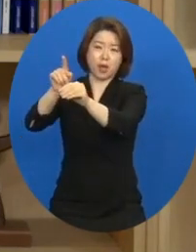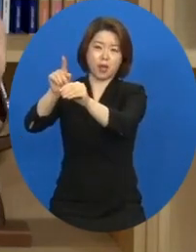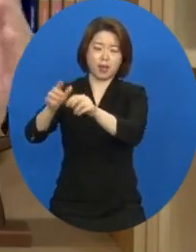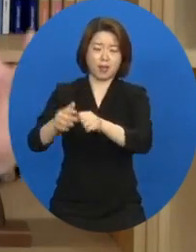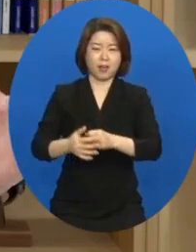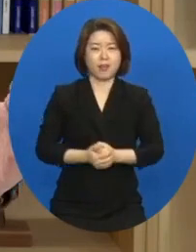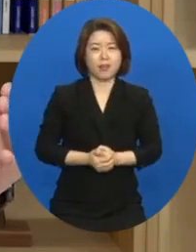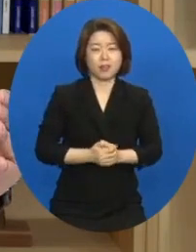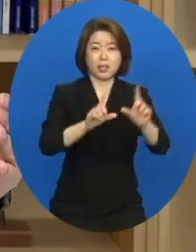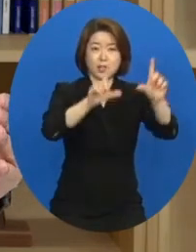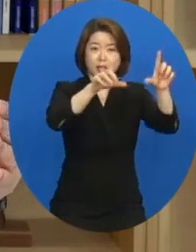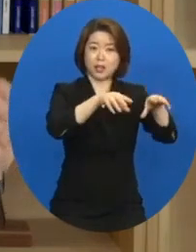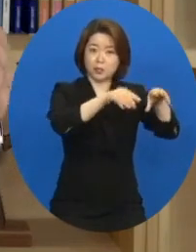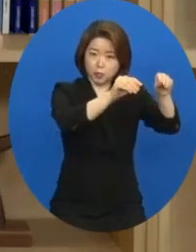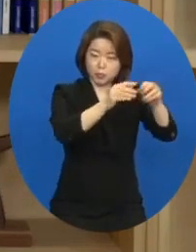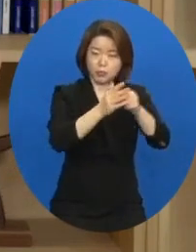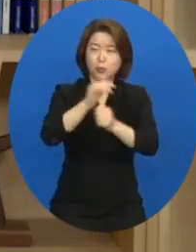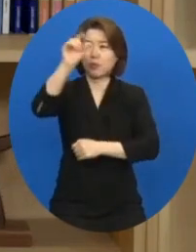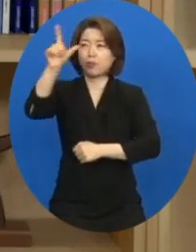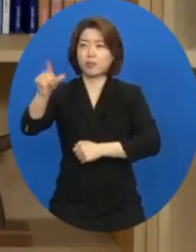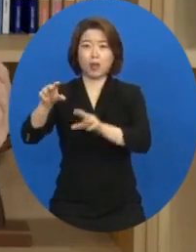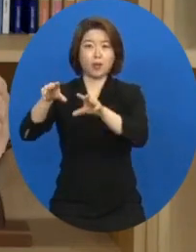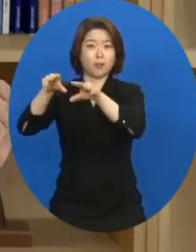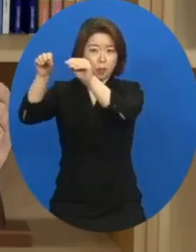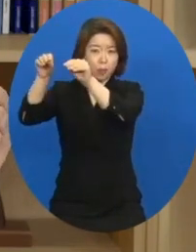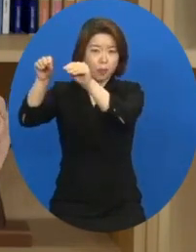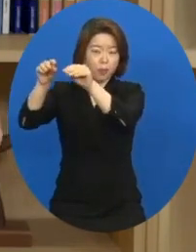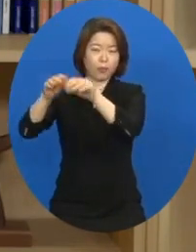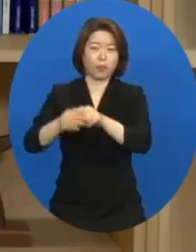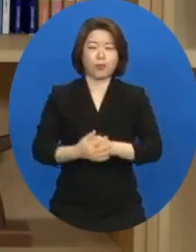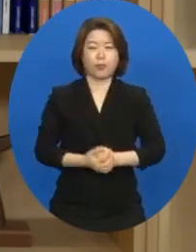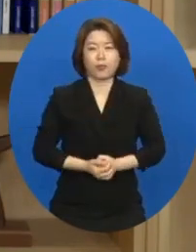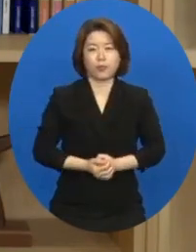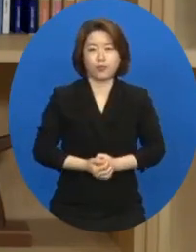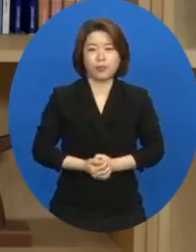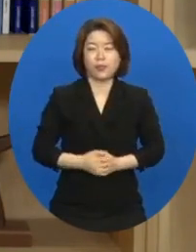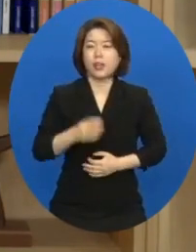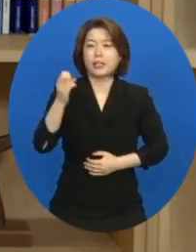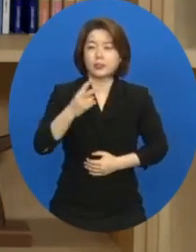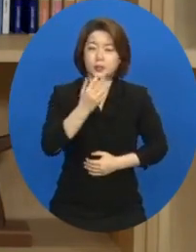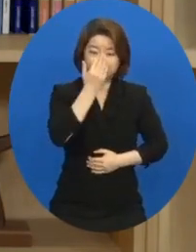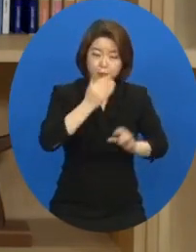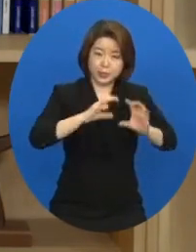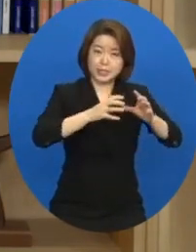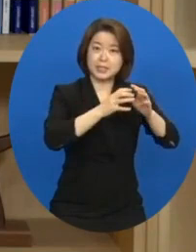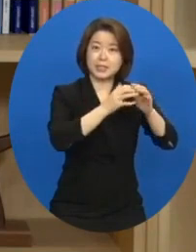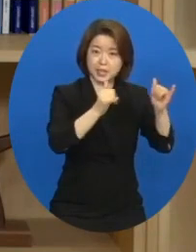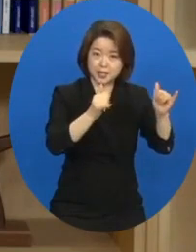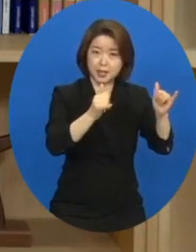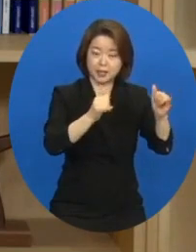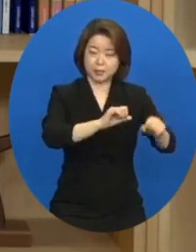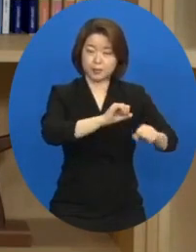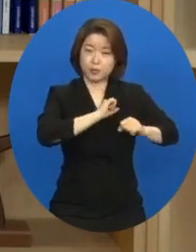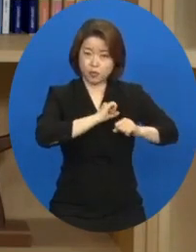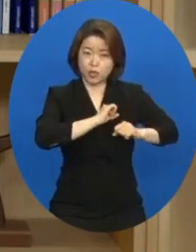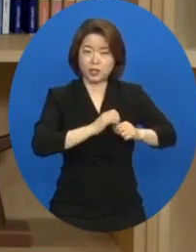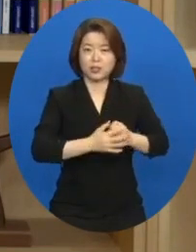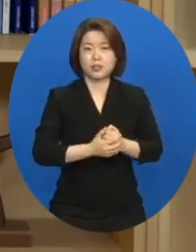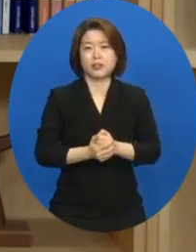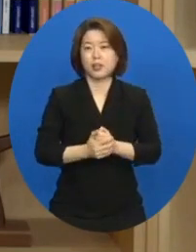그리고 태양이 멈춰지고 달도 멈춰지고 그리고 이스라엘 100 군사들은